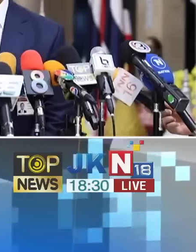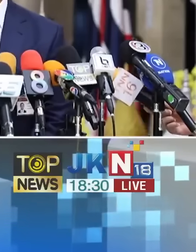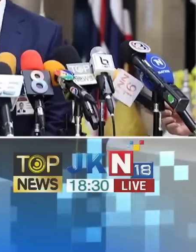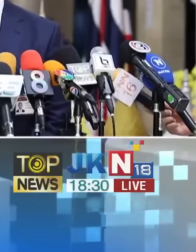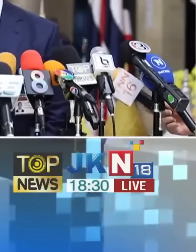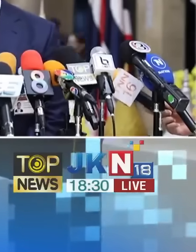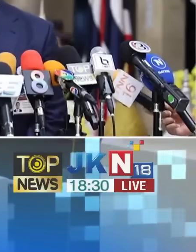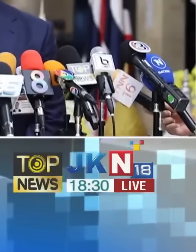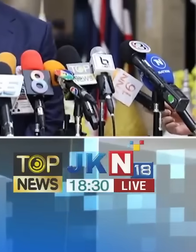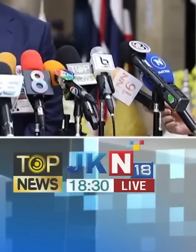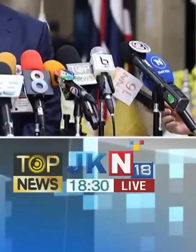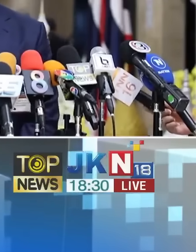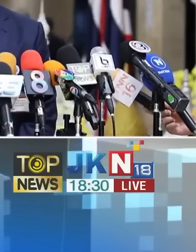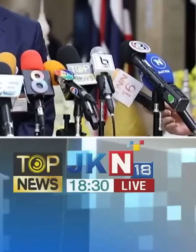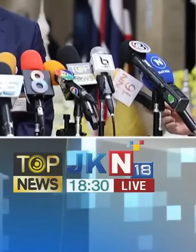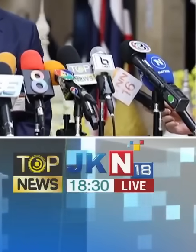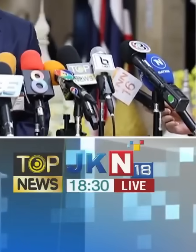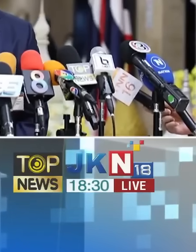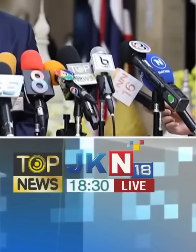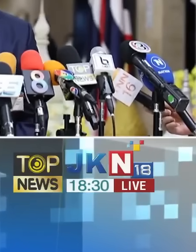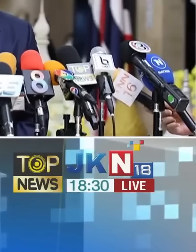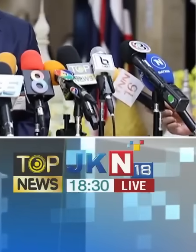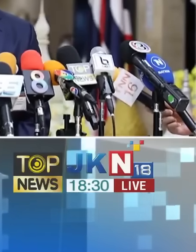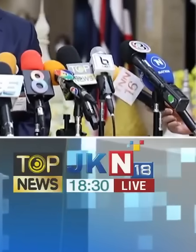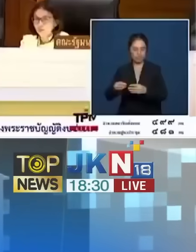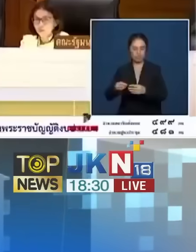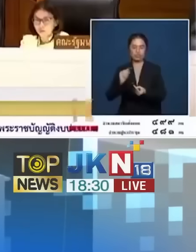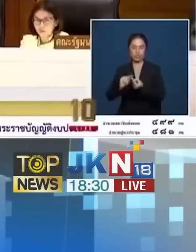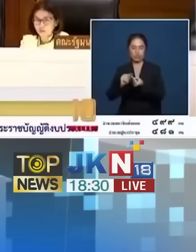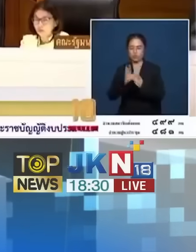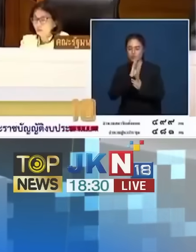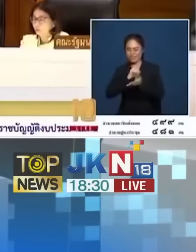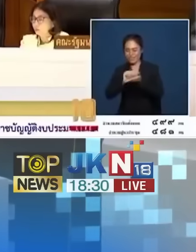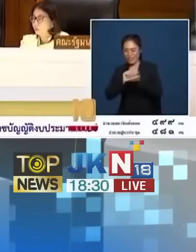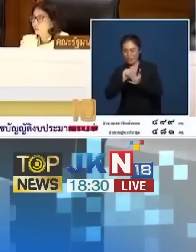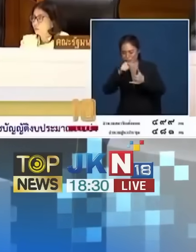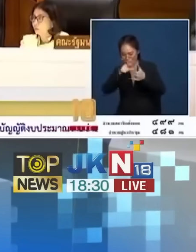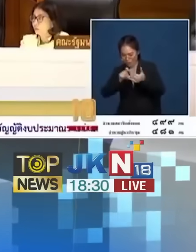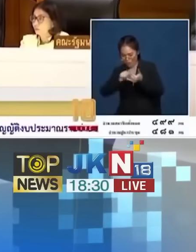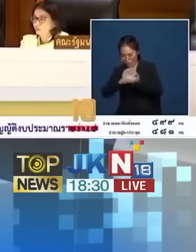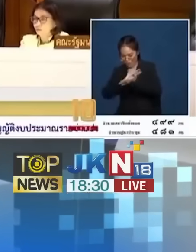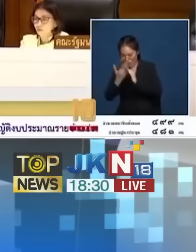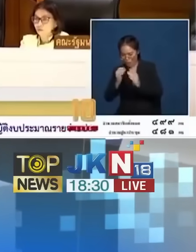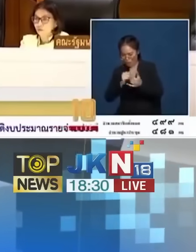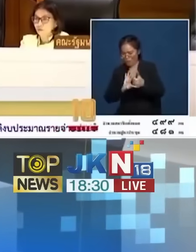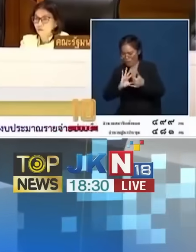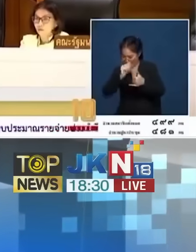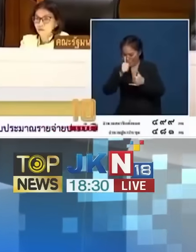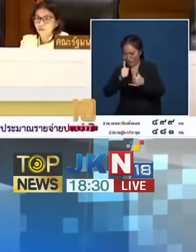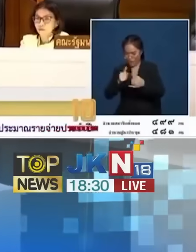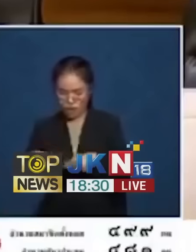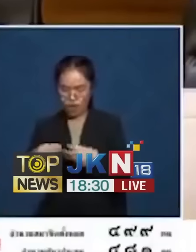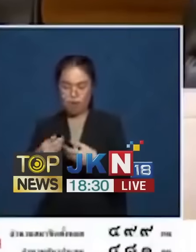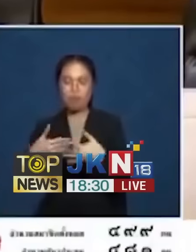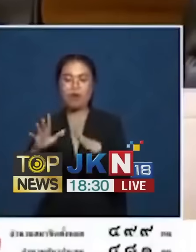แล้วก็วันนี้ในที่ประชุมสภาช่วงเย็นที่ผ่านมาพันตำรวจเอกทวีสอดส่องรัฐมนตรีว่าการกระทรว